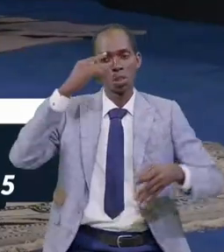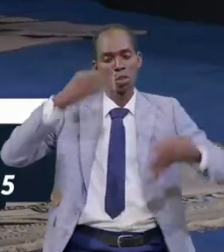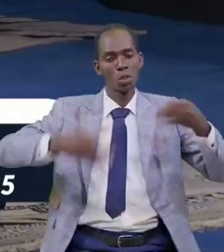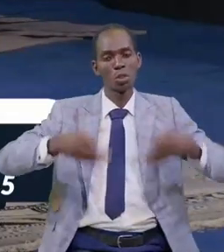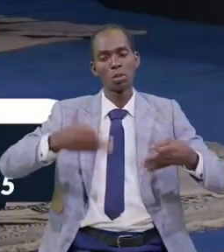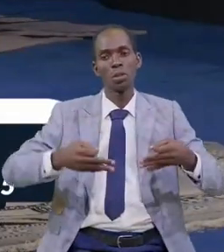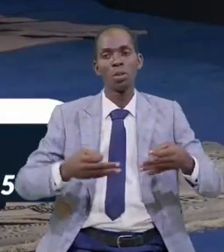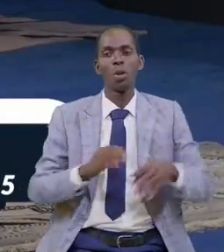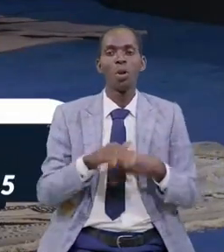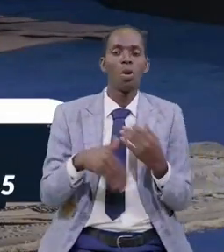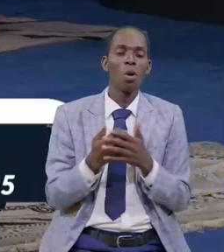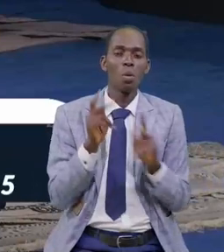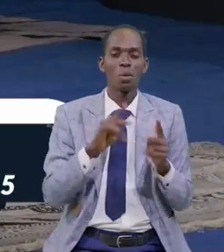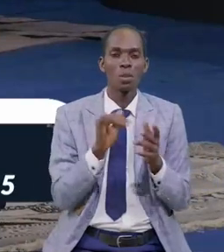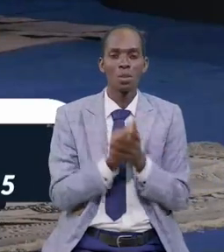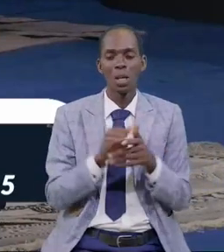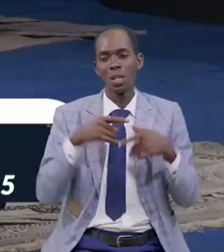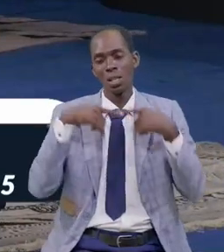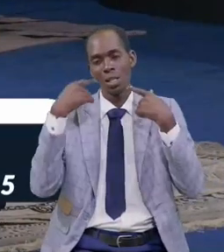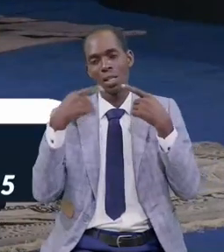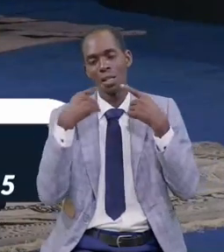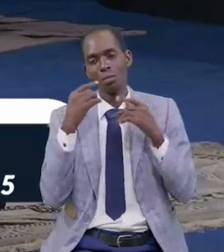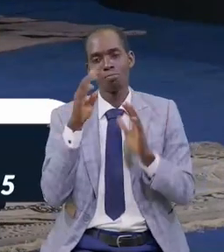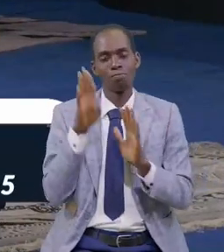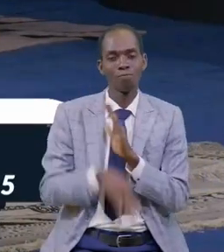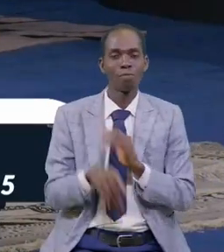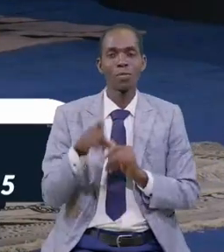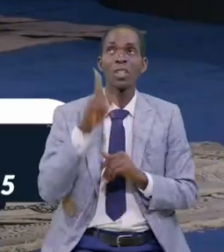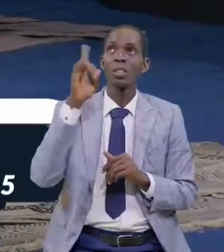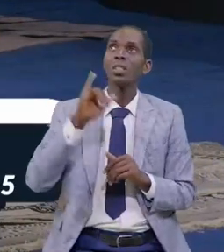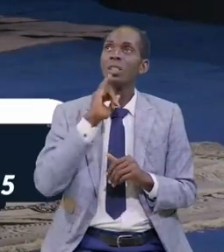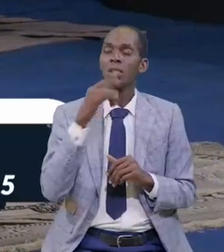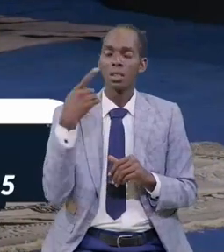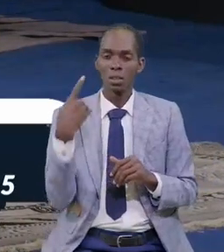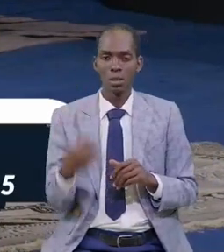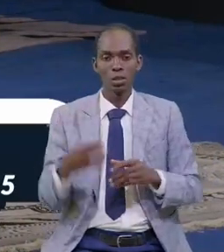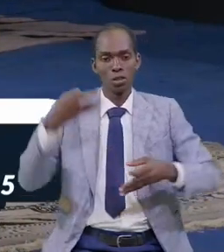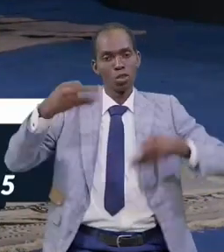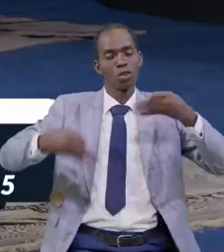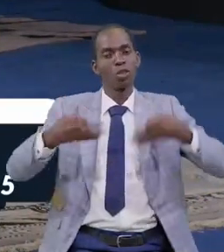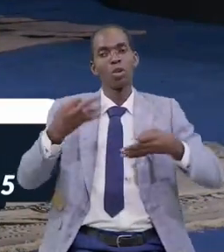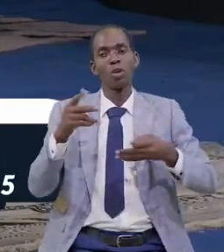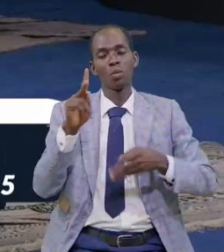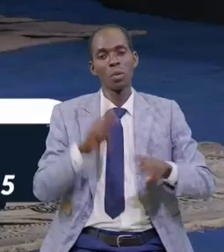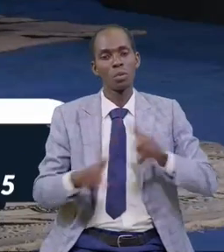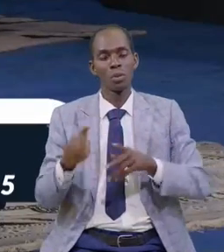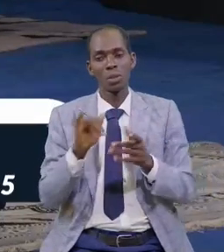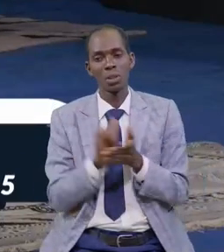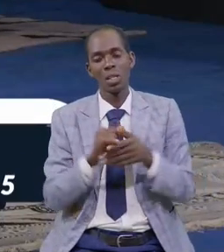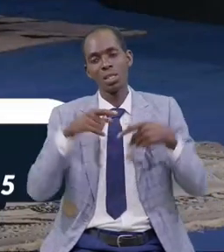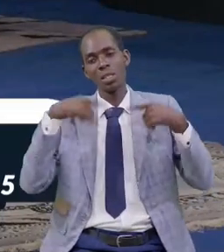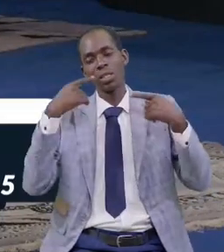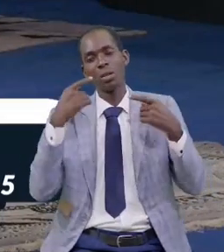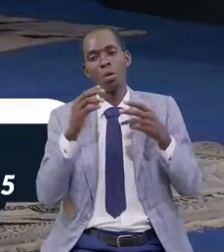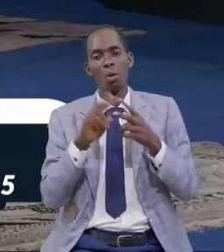ceux qui ce moque qui se rit de l'Évangile il est le juge